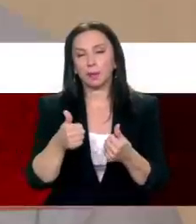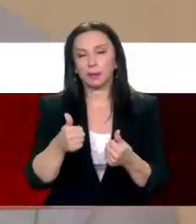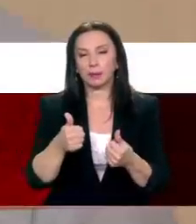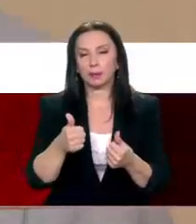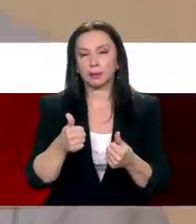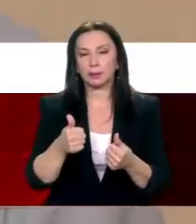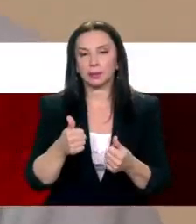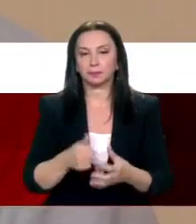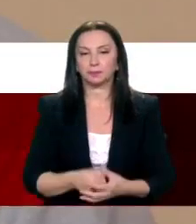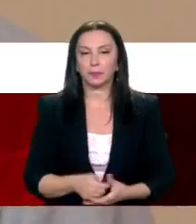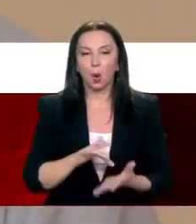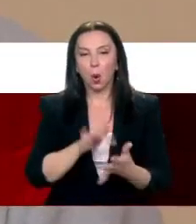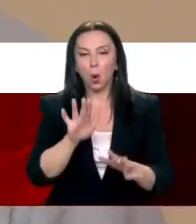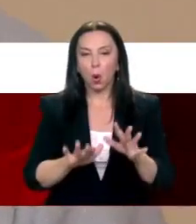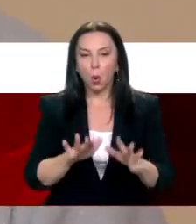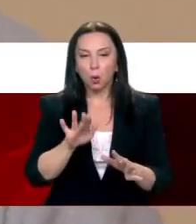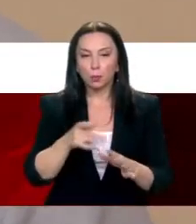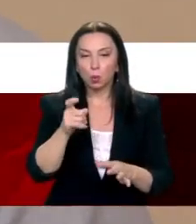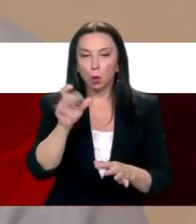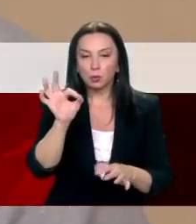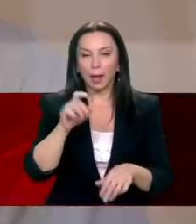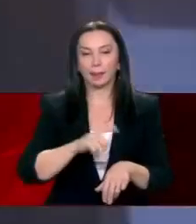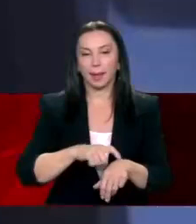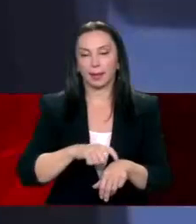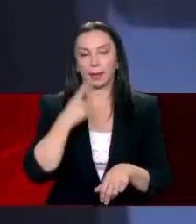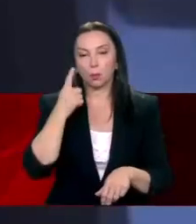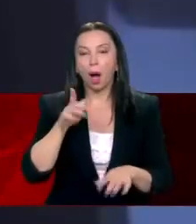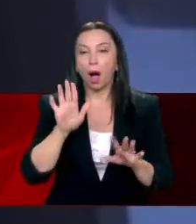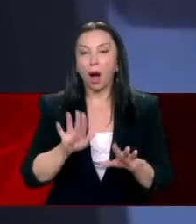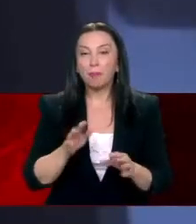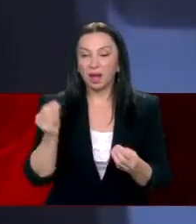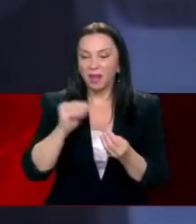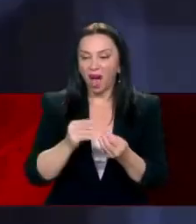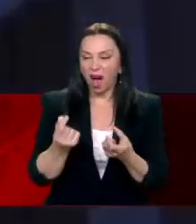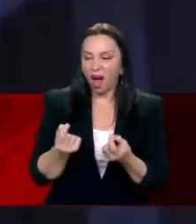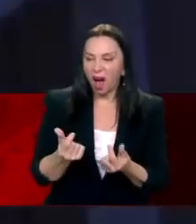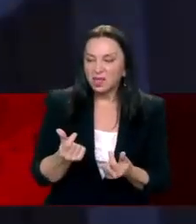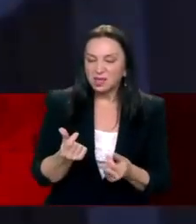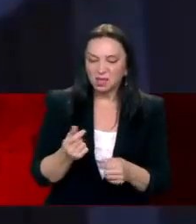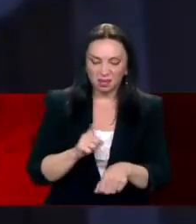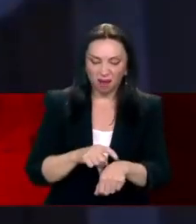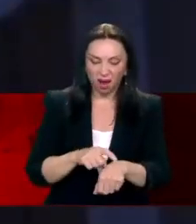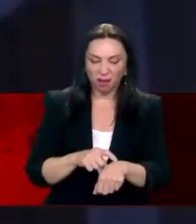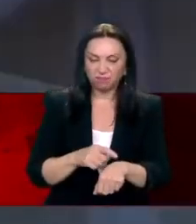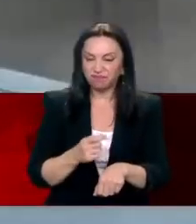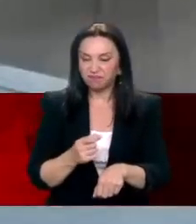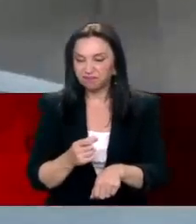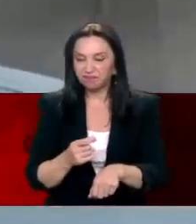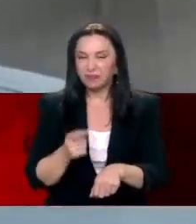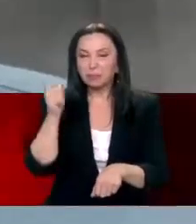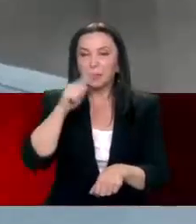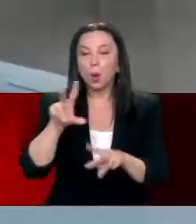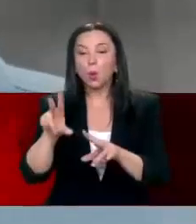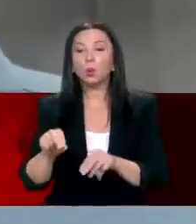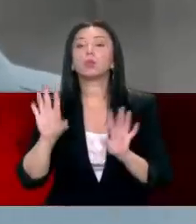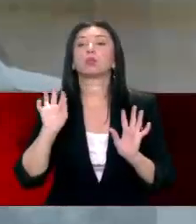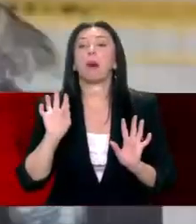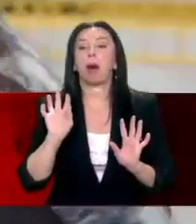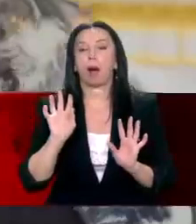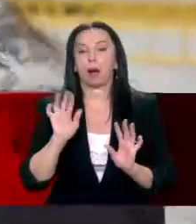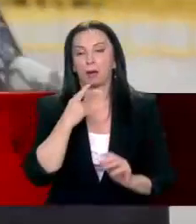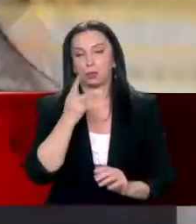Bir döngü süresi ortalama tüm uyku için 90 dakika civarında sürer. Ama daha az zaman varsa kalkmanız tavsiye ediliyor. Zaten bir kere uyandıktan sonra bir daha